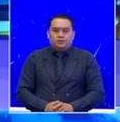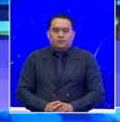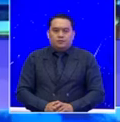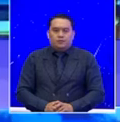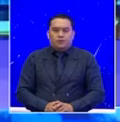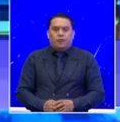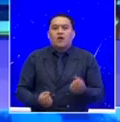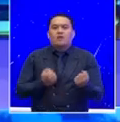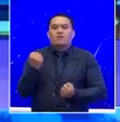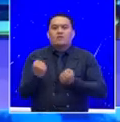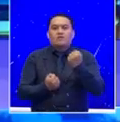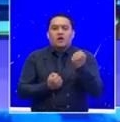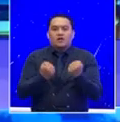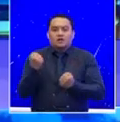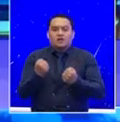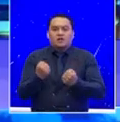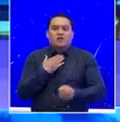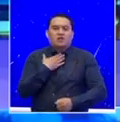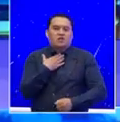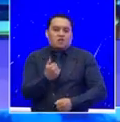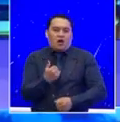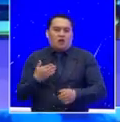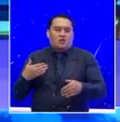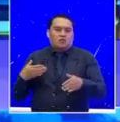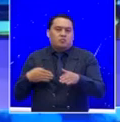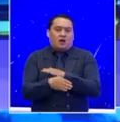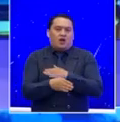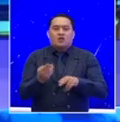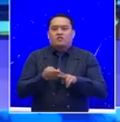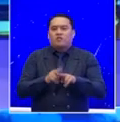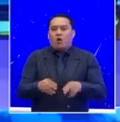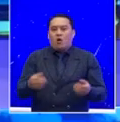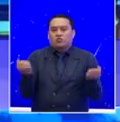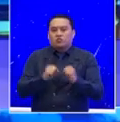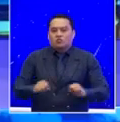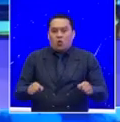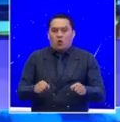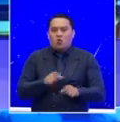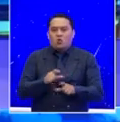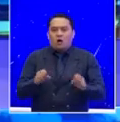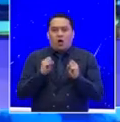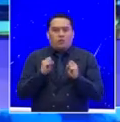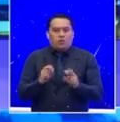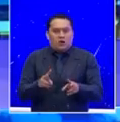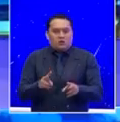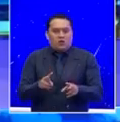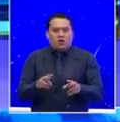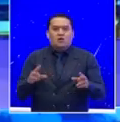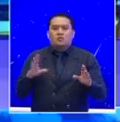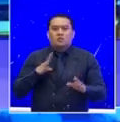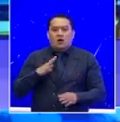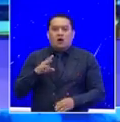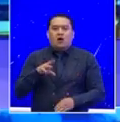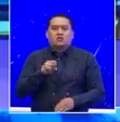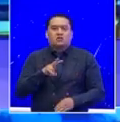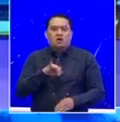Вопиющий случай. Водитель Бентли нагло проехал блокпост на огромной скорости, подвергая жизнь людей опасности. Инцидент произошел